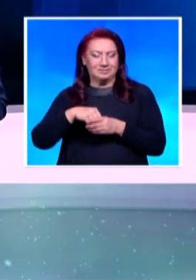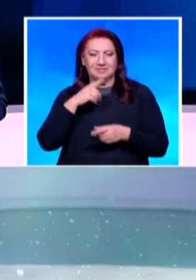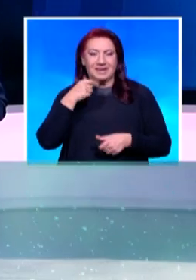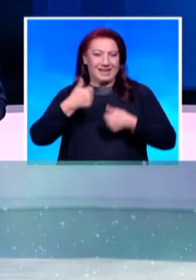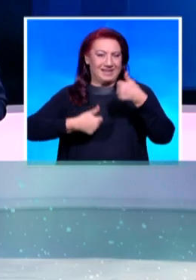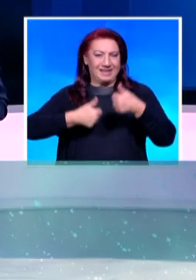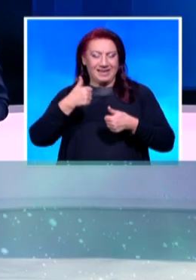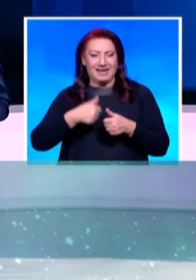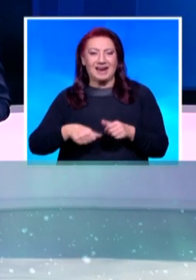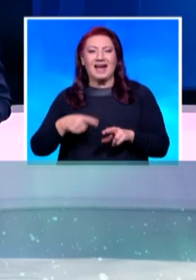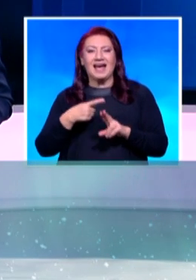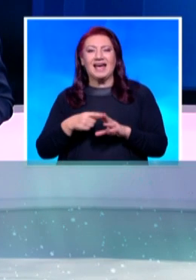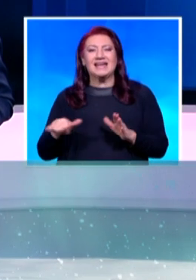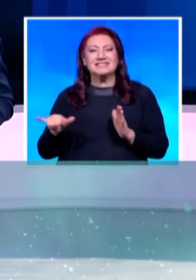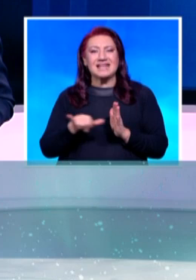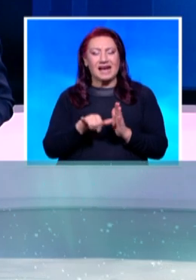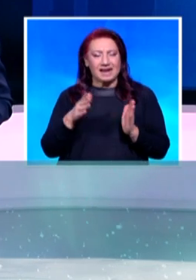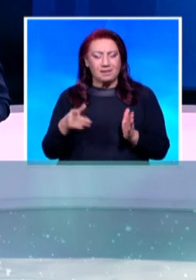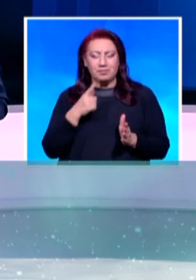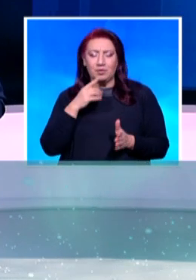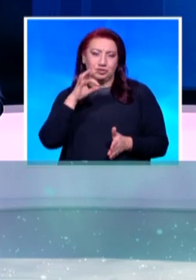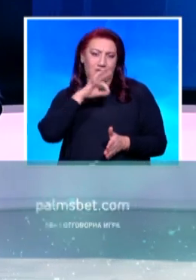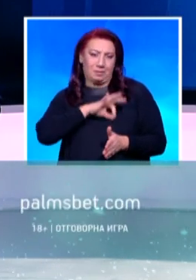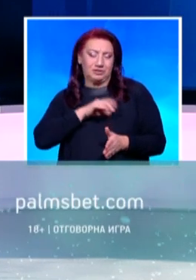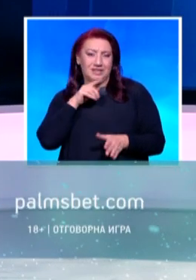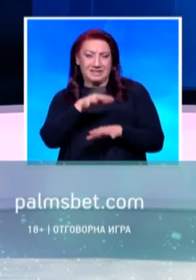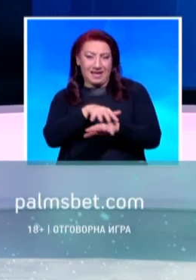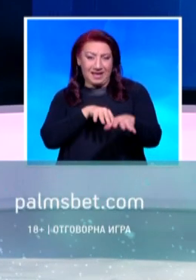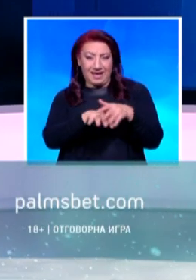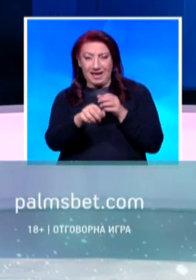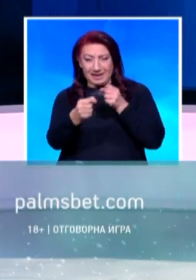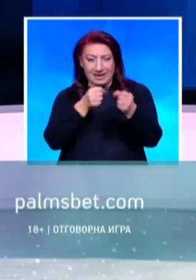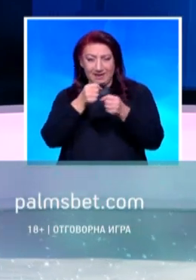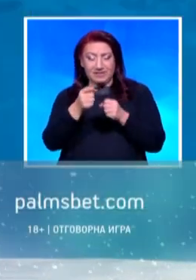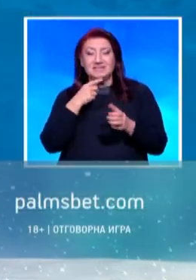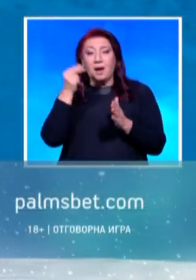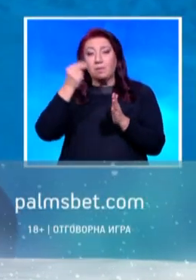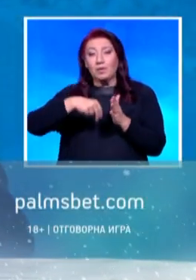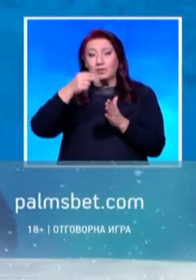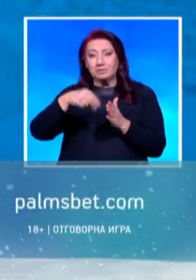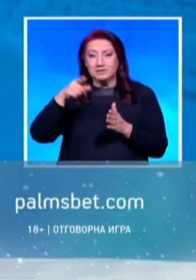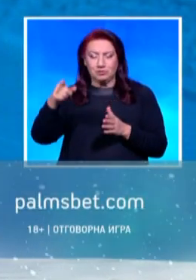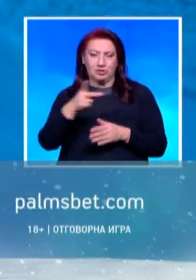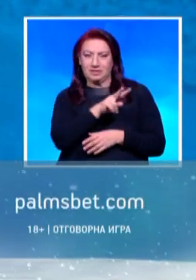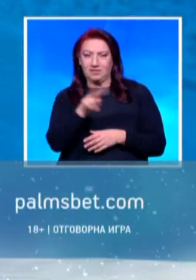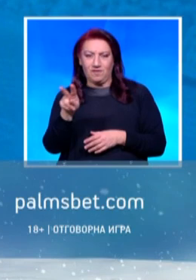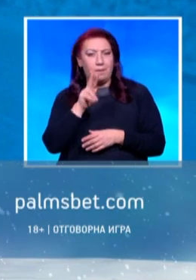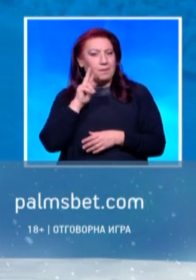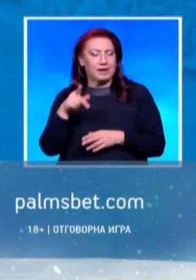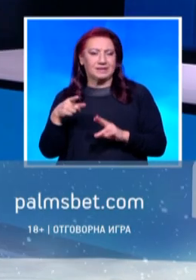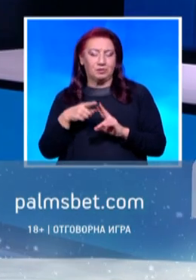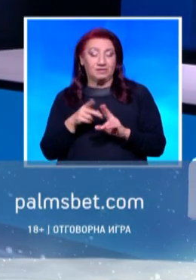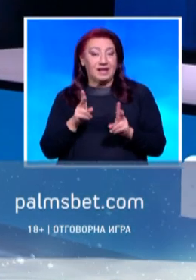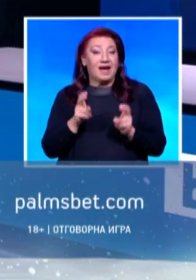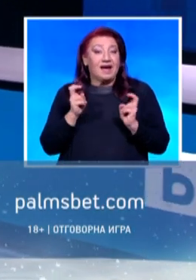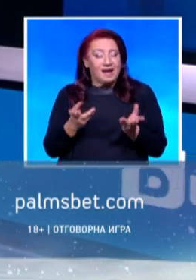да спечелите чифбоксови ръкавици, които ще бъдат подписани от Кобрат и Тервел Пулеви. Как разберете на нашия сайт и в Instagram профила на BTV.